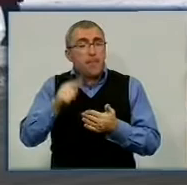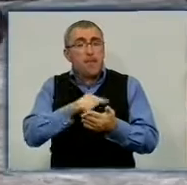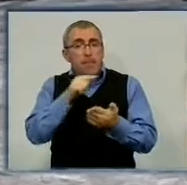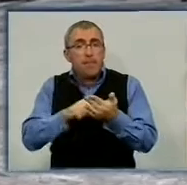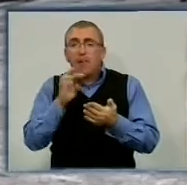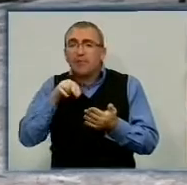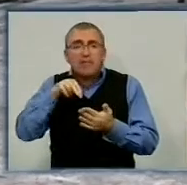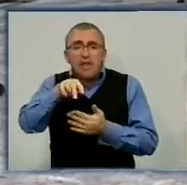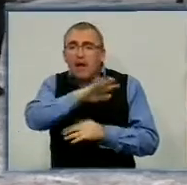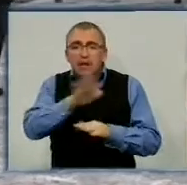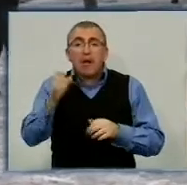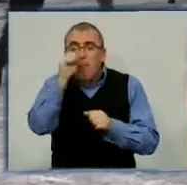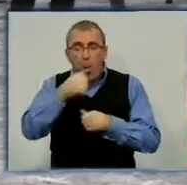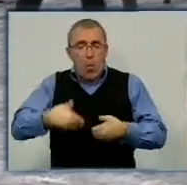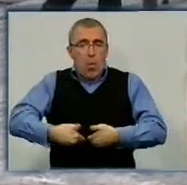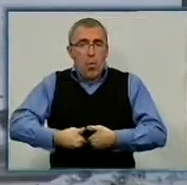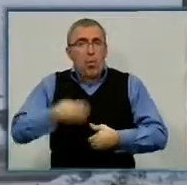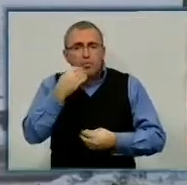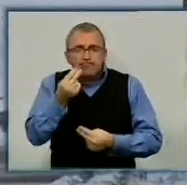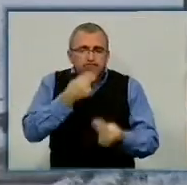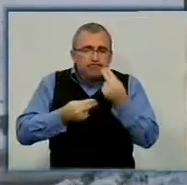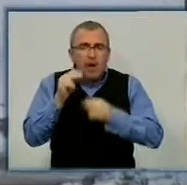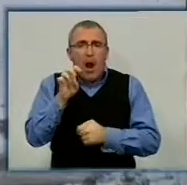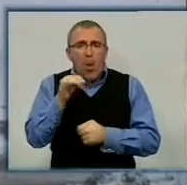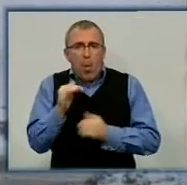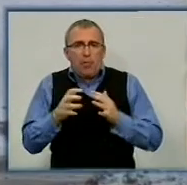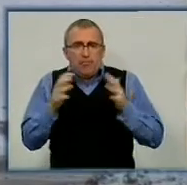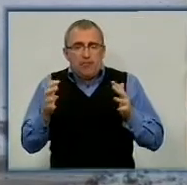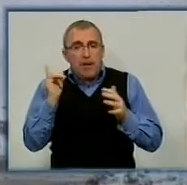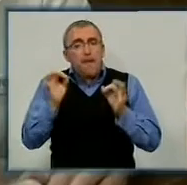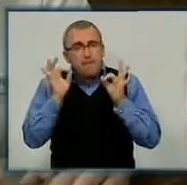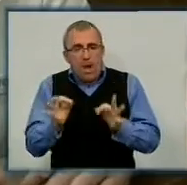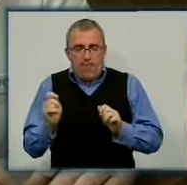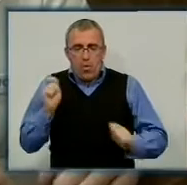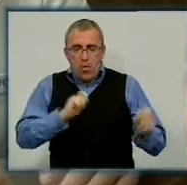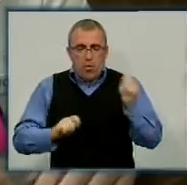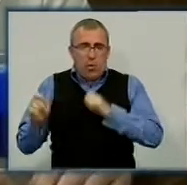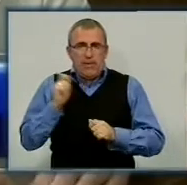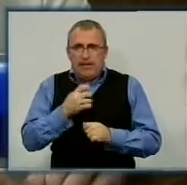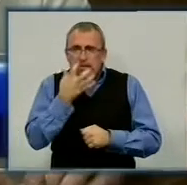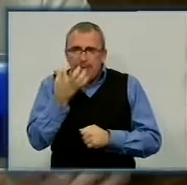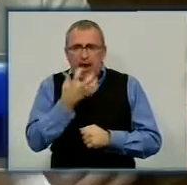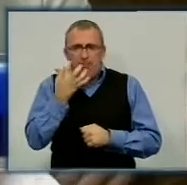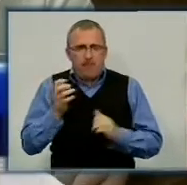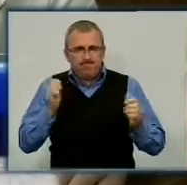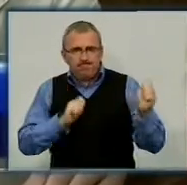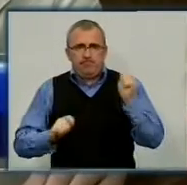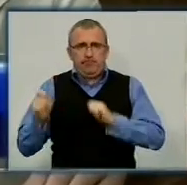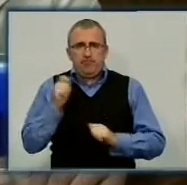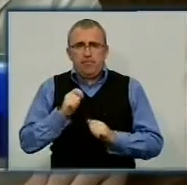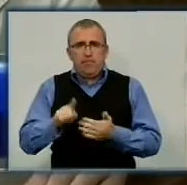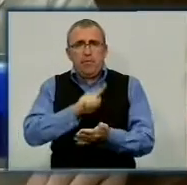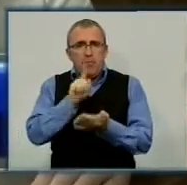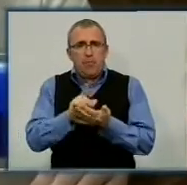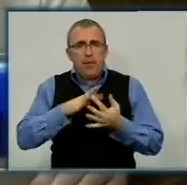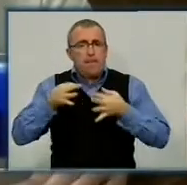йти на мороз голодними їсти краще калорійні продукти А ще правильно одягатись втеплюватись втеплюватись повинна